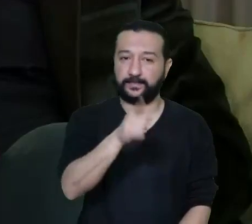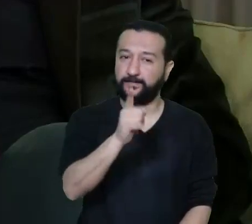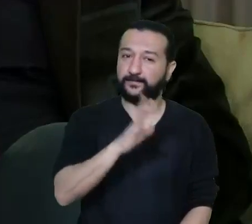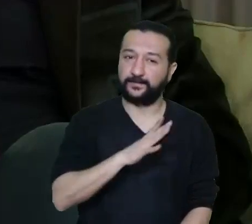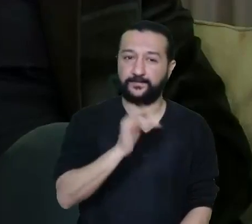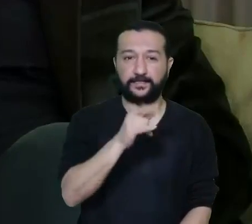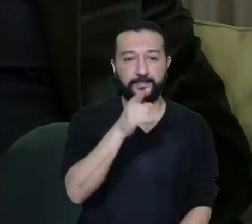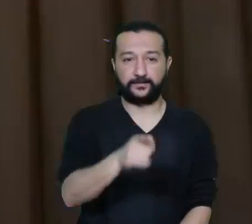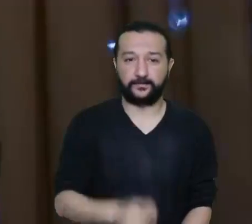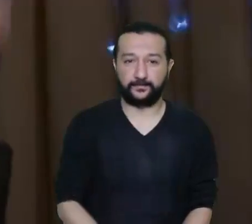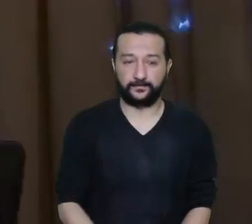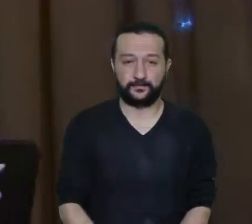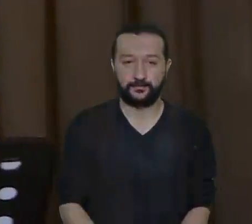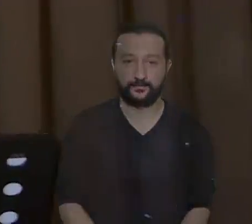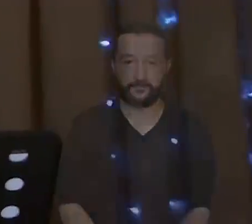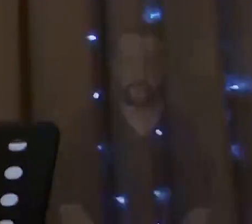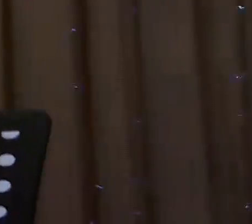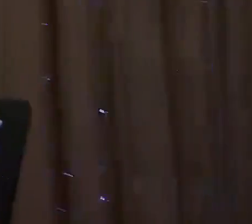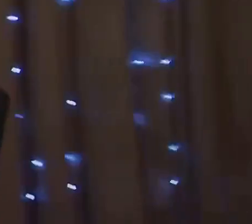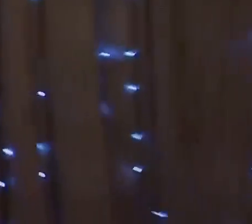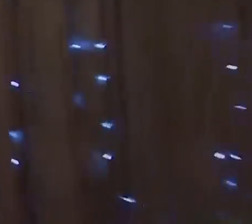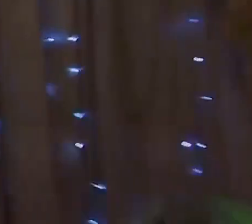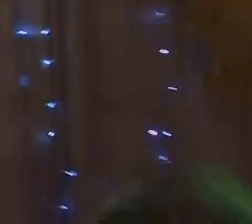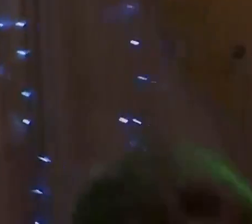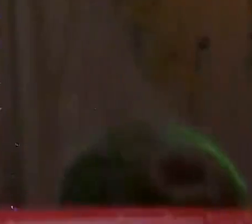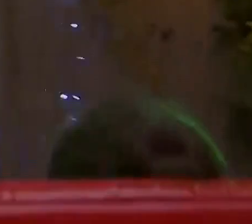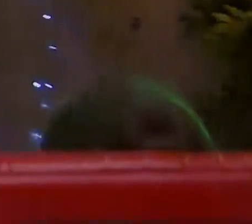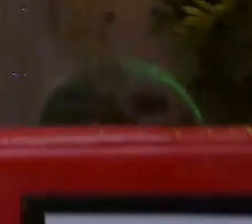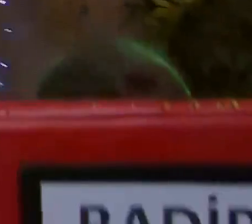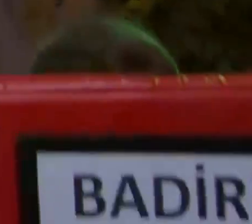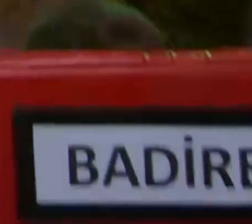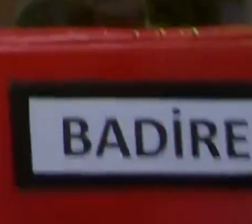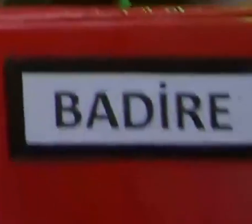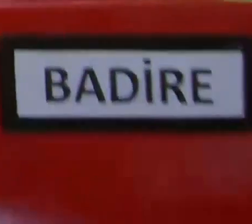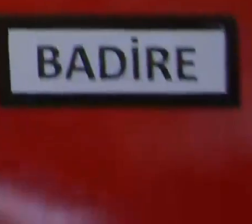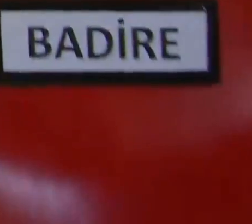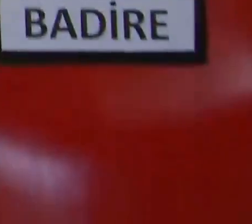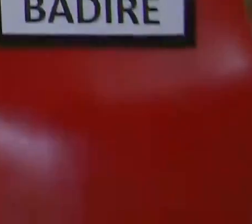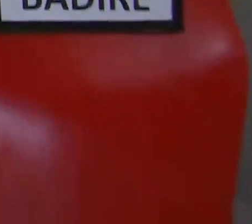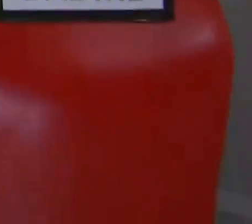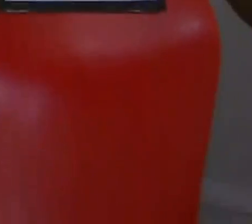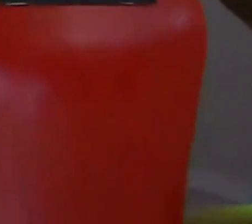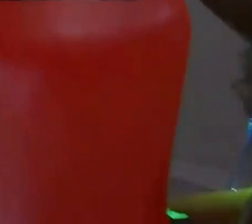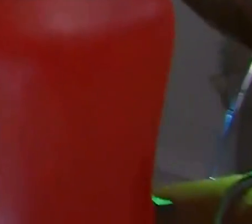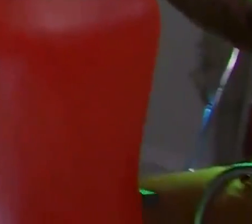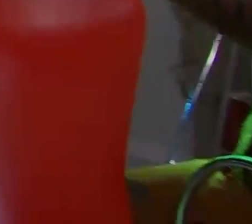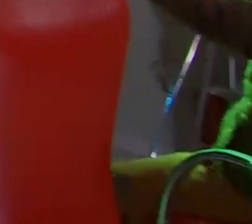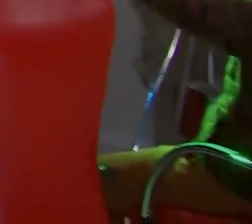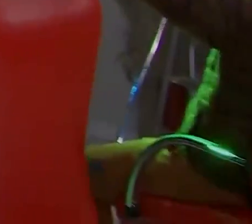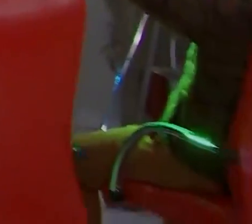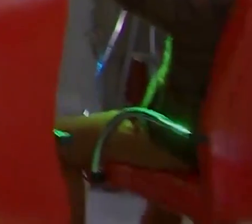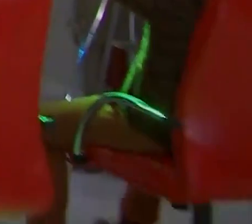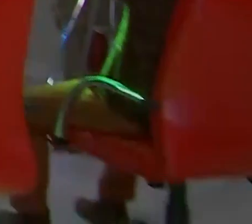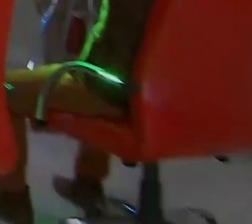Sen var ya sen. Tepetumun ipleri, keseyi omuzum, keseyi